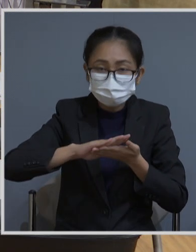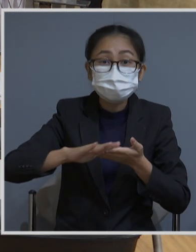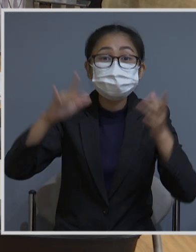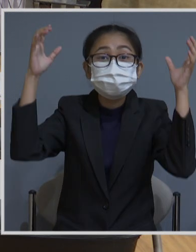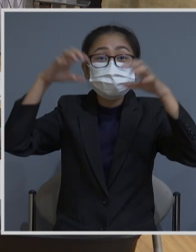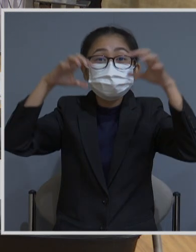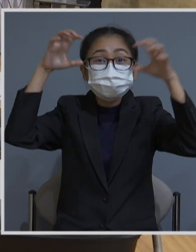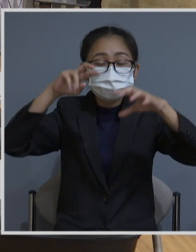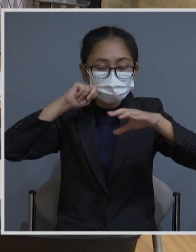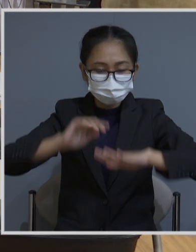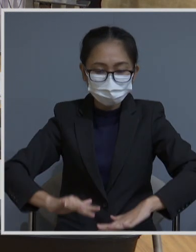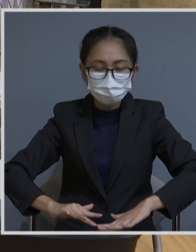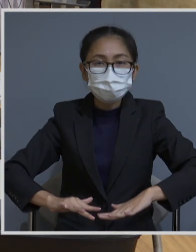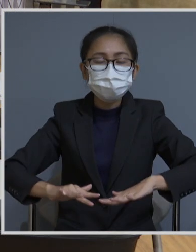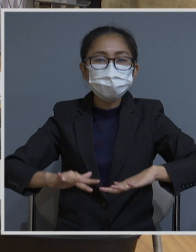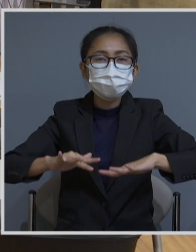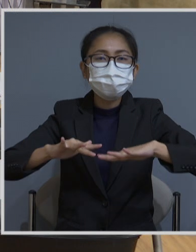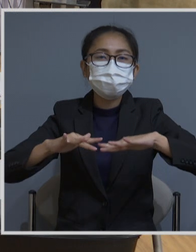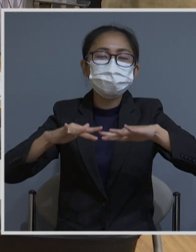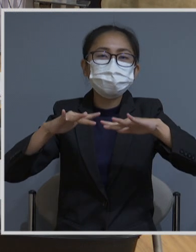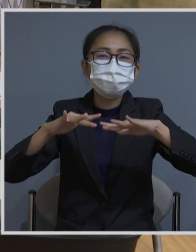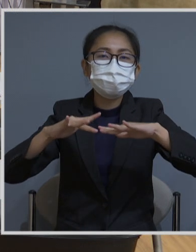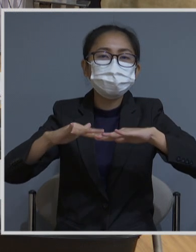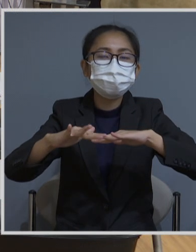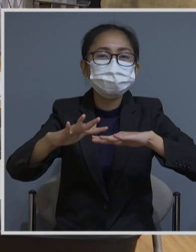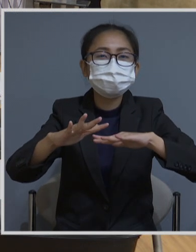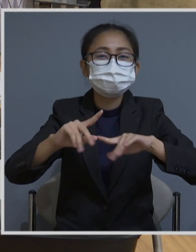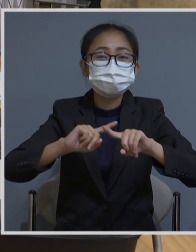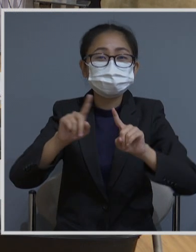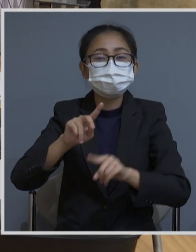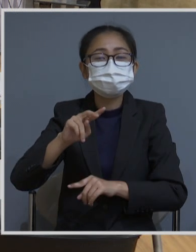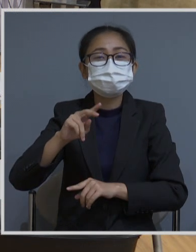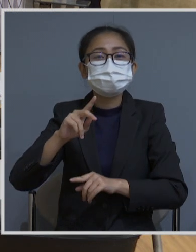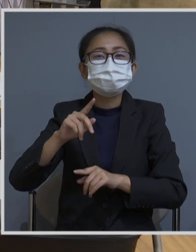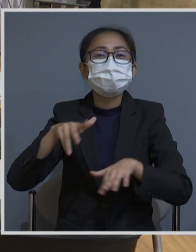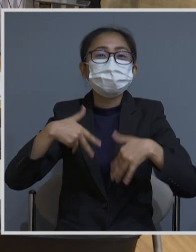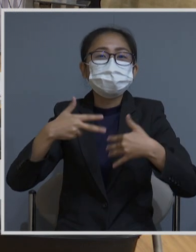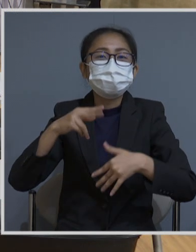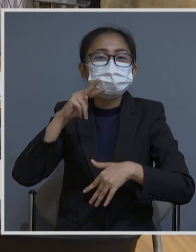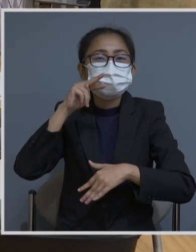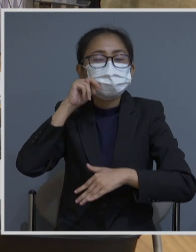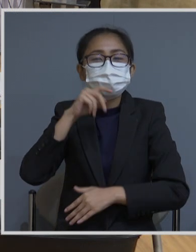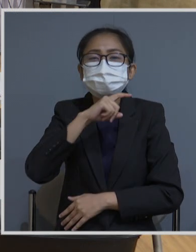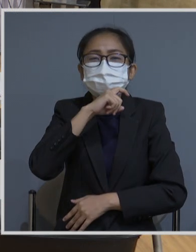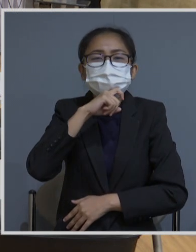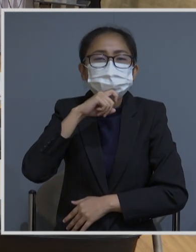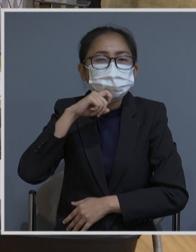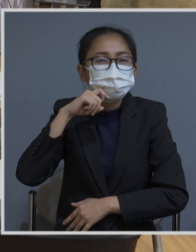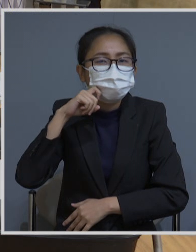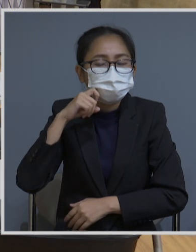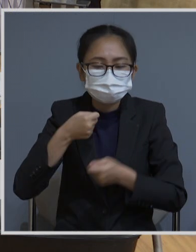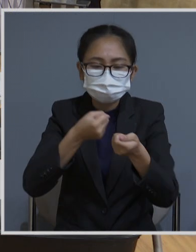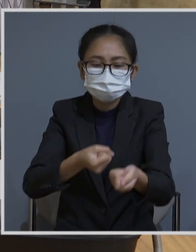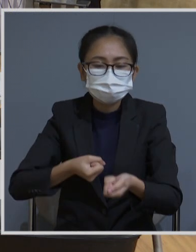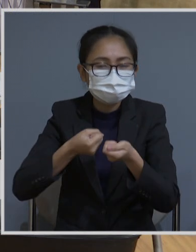น้ำท่วมเจิ่งนองไปทั่วแต่หน้าแล้งไหลลงแม่น้ำโขงหมดแห้งขอดไม่มีน้ำจะทำ